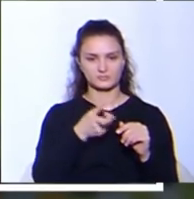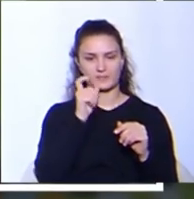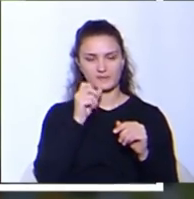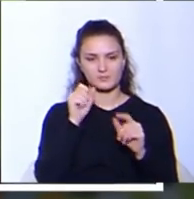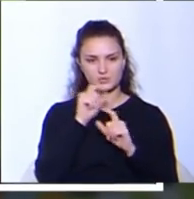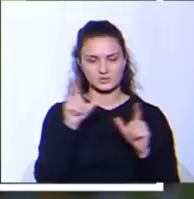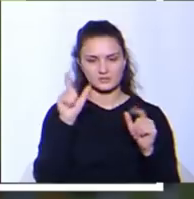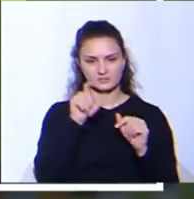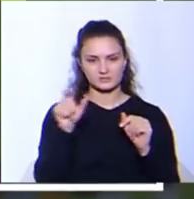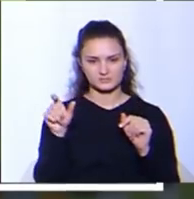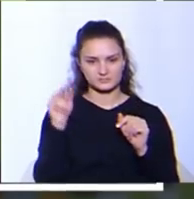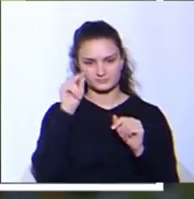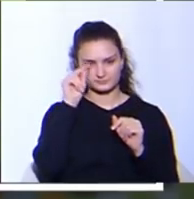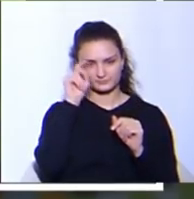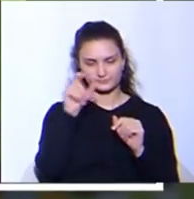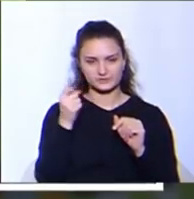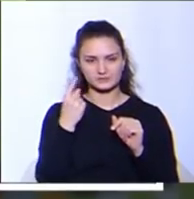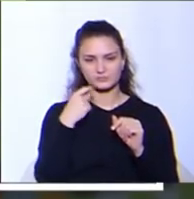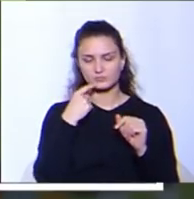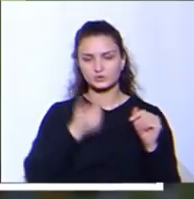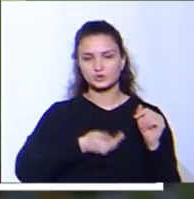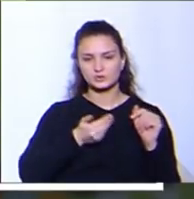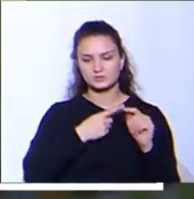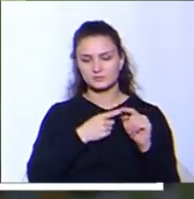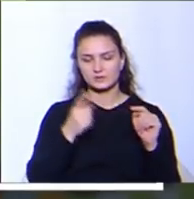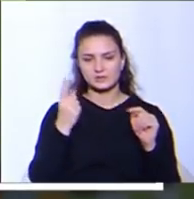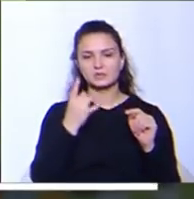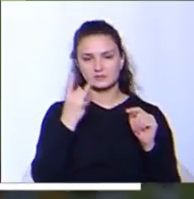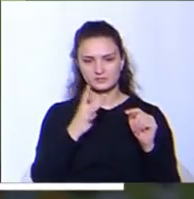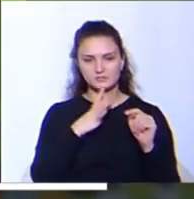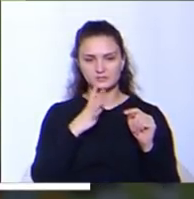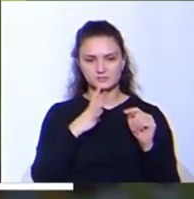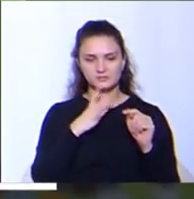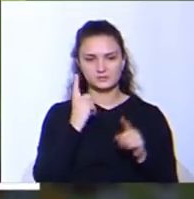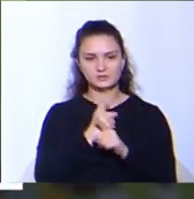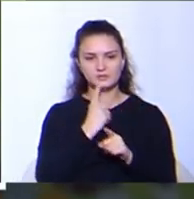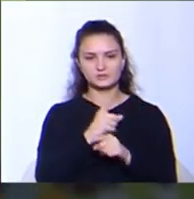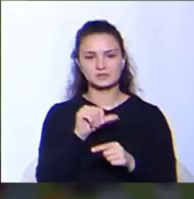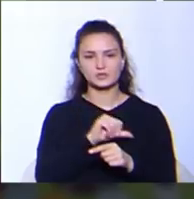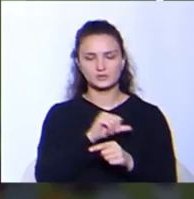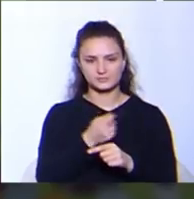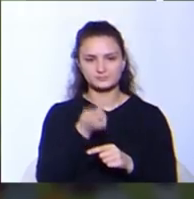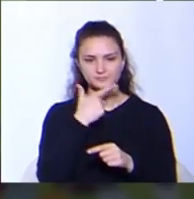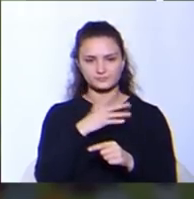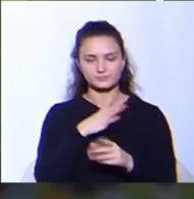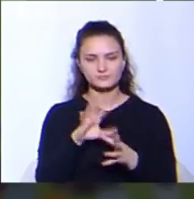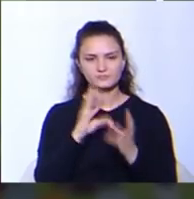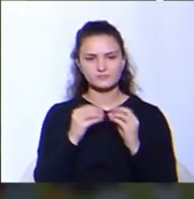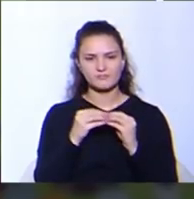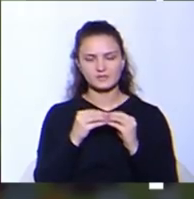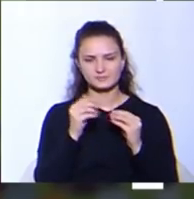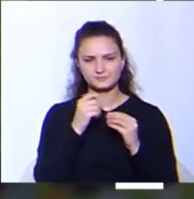მოსწავლეების 11%-მა აღნიშნა, რომ სიცოცხლის განმავლობაში ერთხელ მაინც აქვს მიღებული აკრძალული ნარკოტიკი. ყველაზე